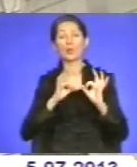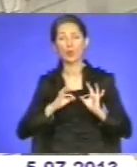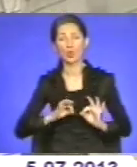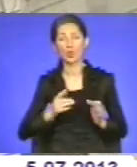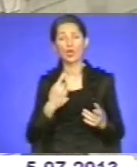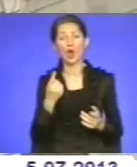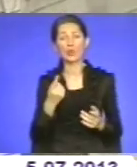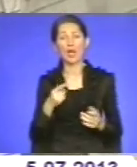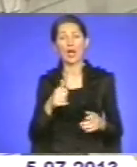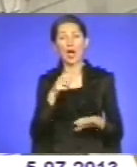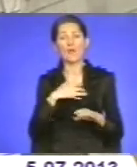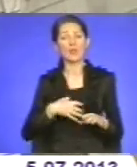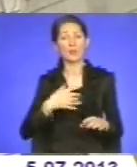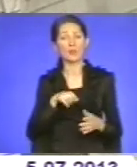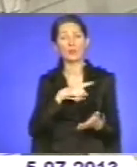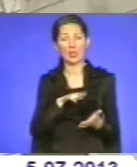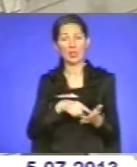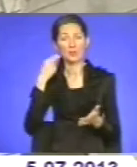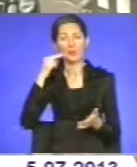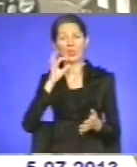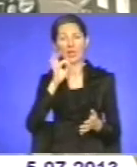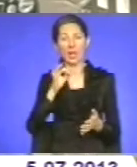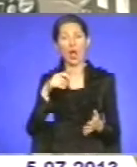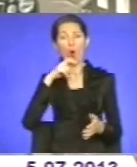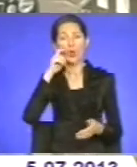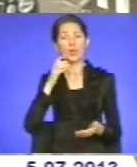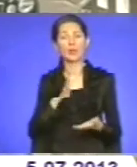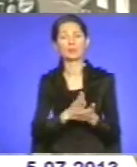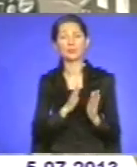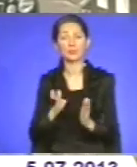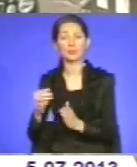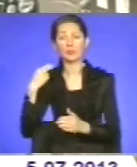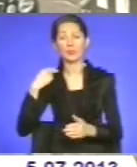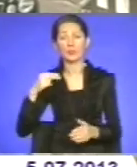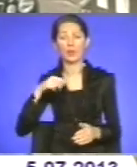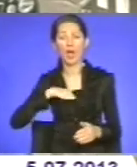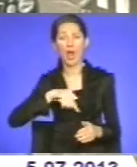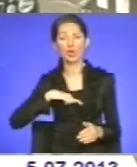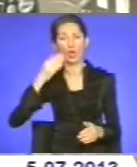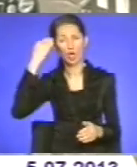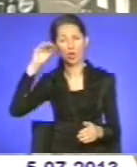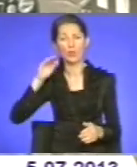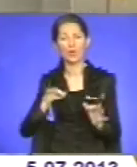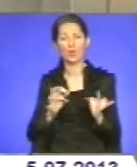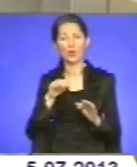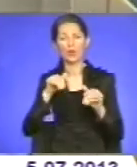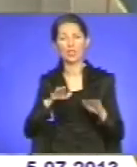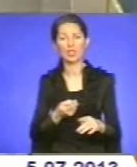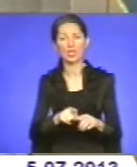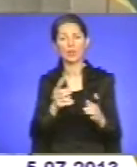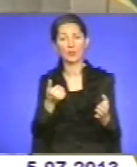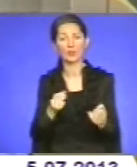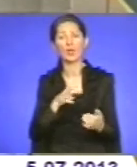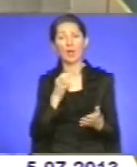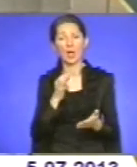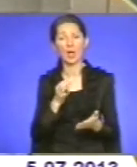нагальне питання. Президент зауважив, в Україні набуває системного характеру ігнорування судових рішень, які набрали чинності. Такі дії